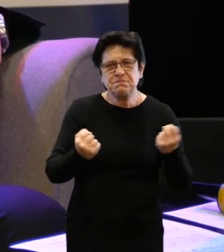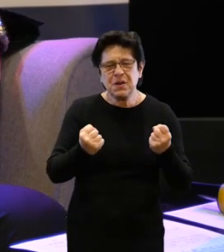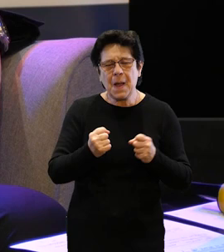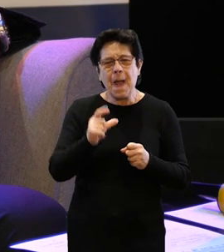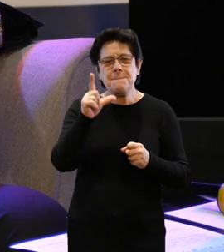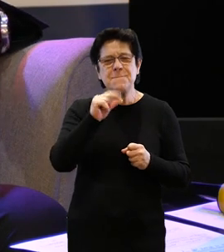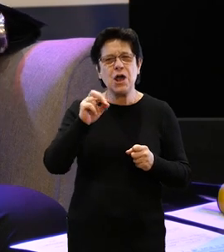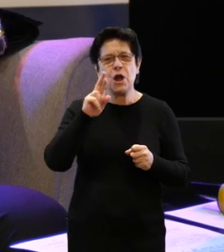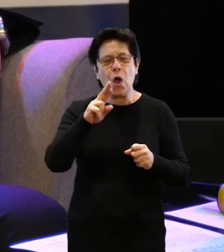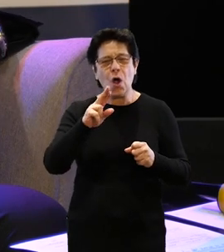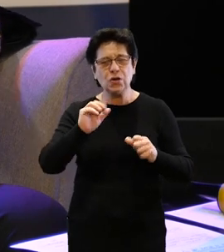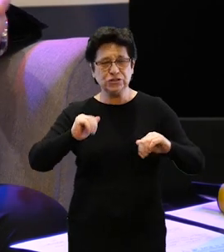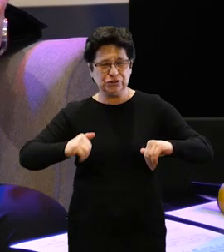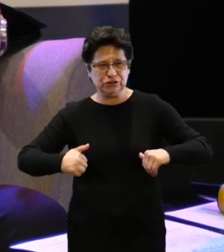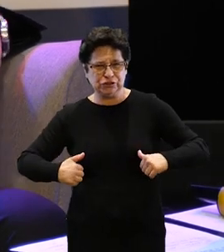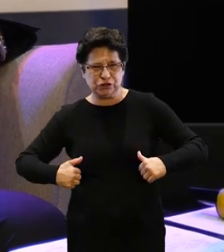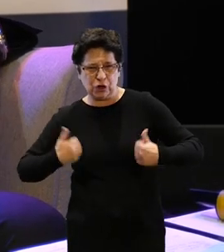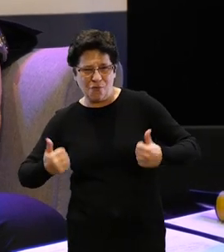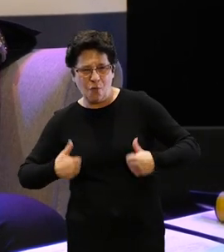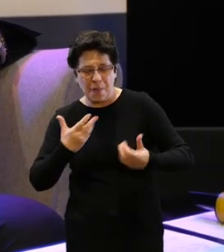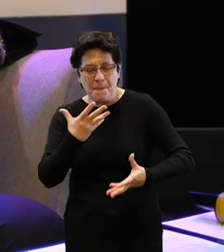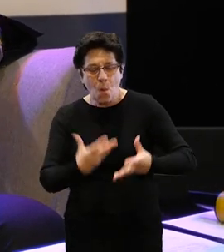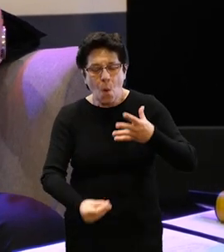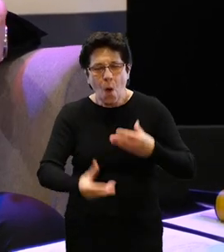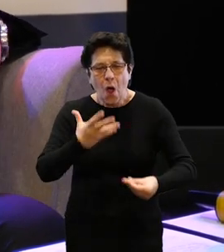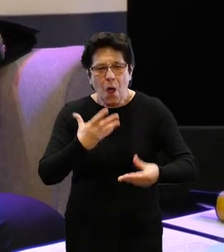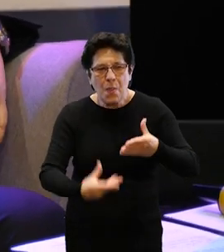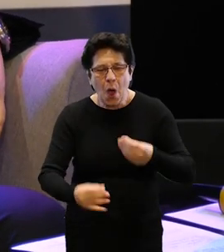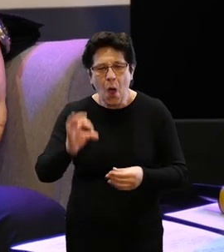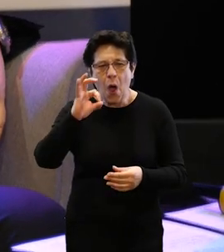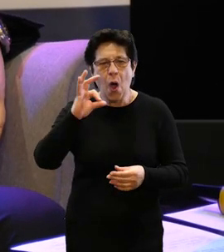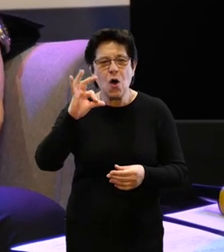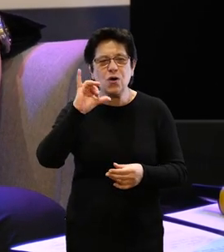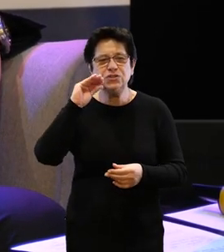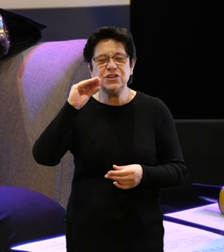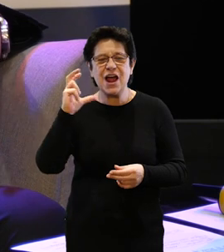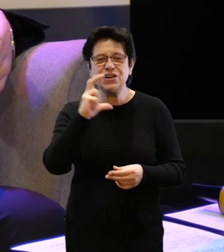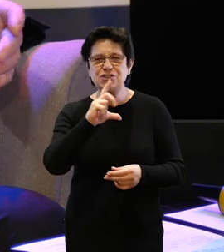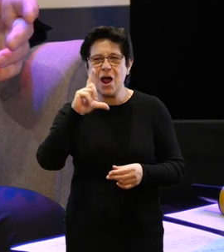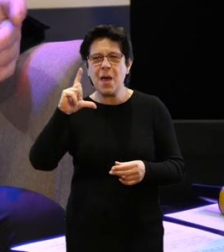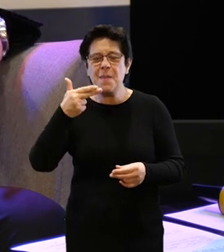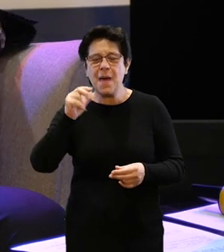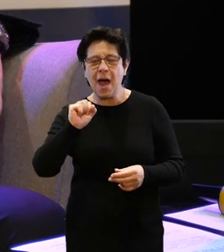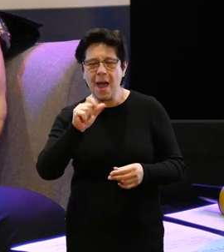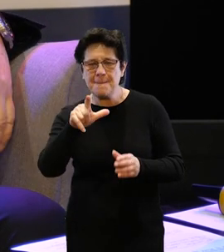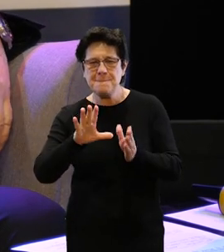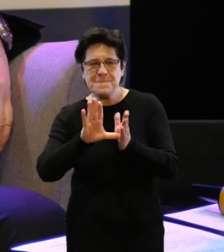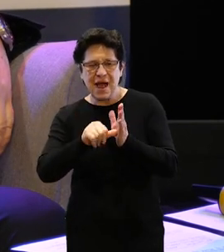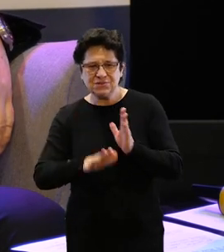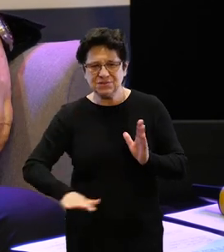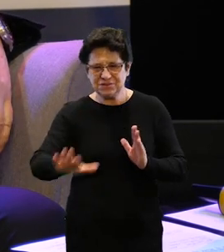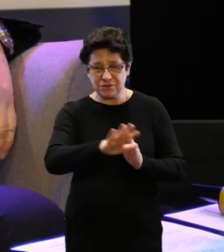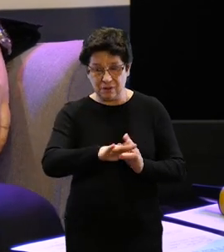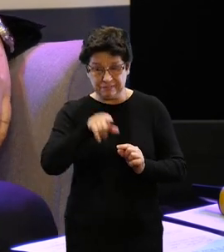prozdrowotne błot Osiecznej i miał tam jakby to powiedzieć swój taki Nazwijmy to